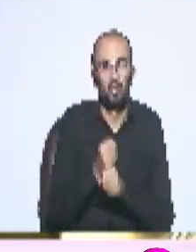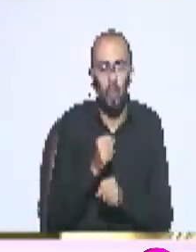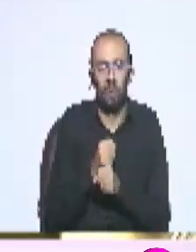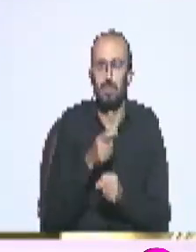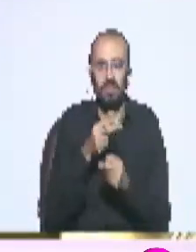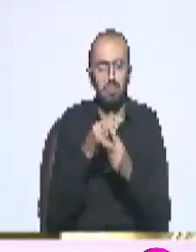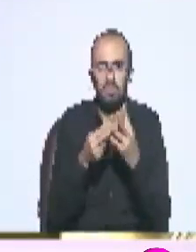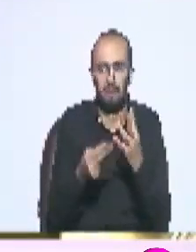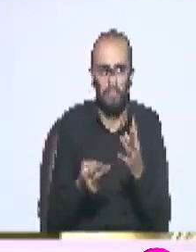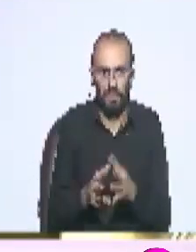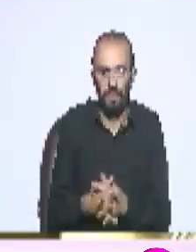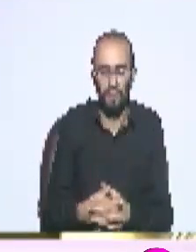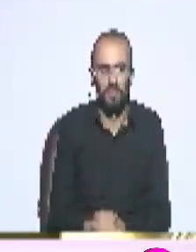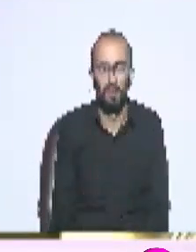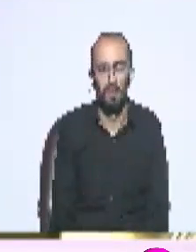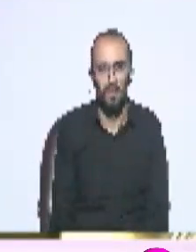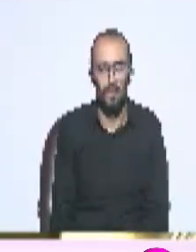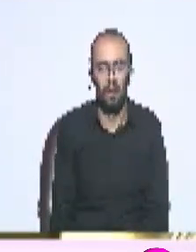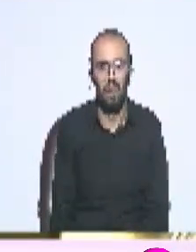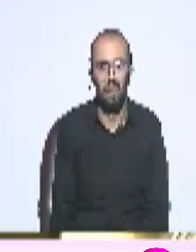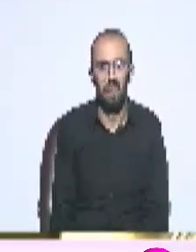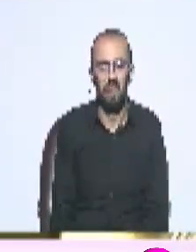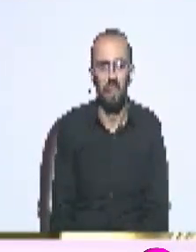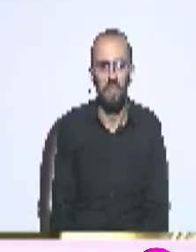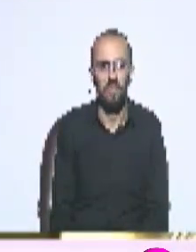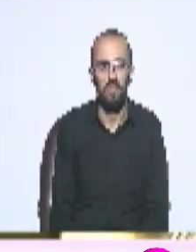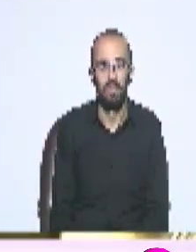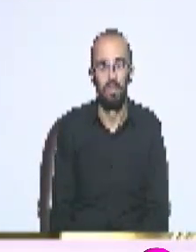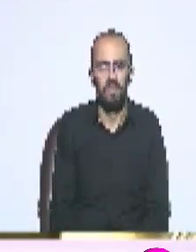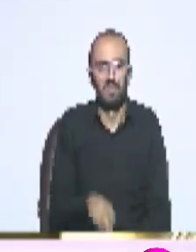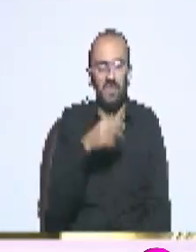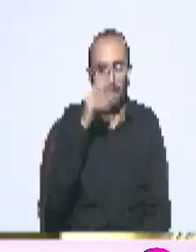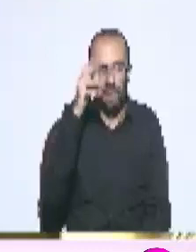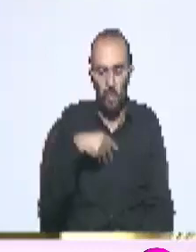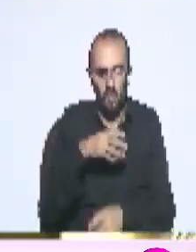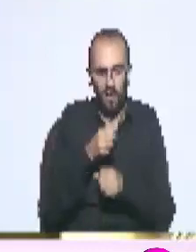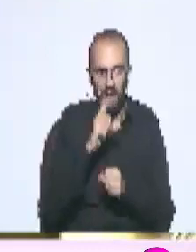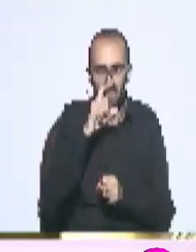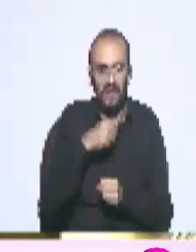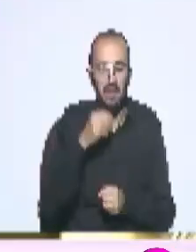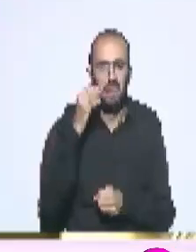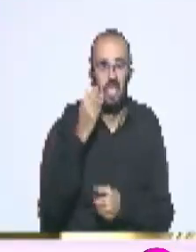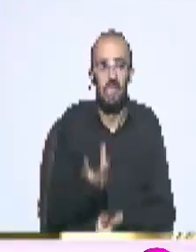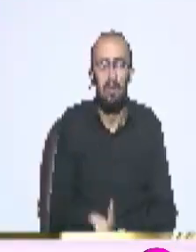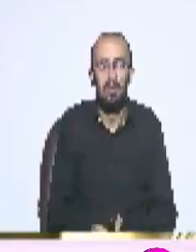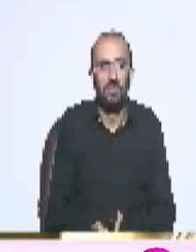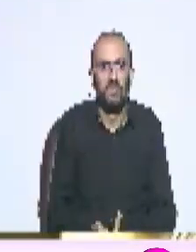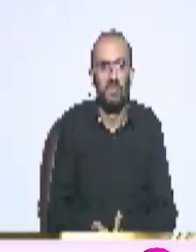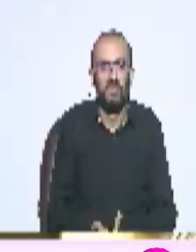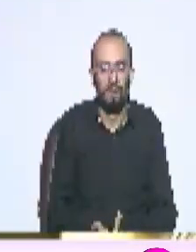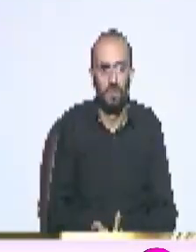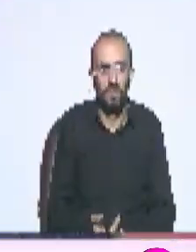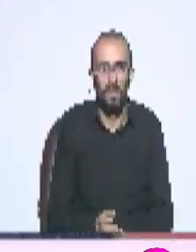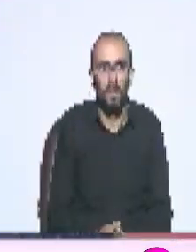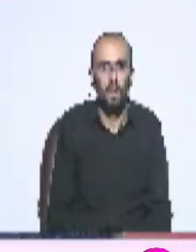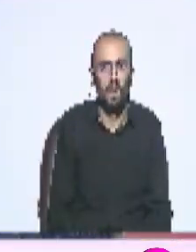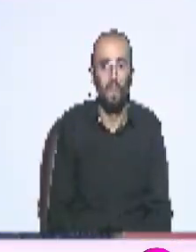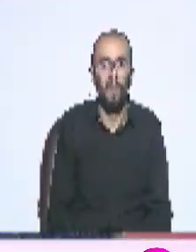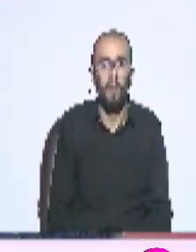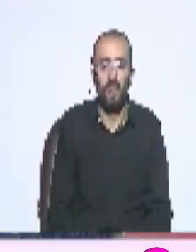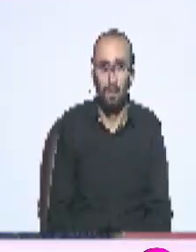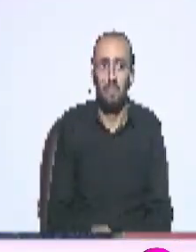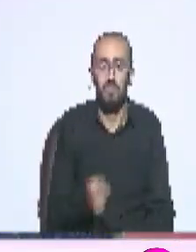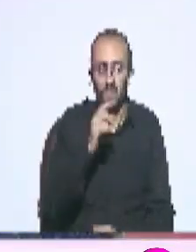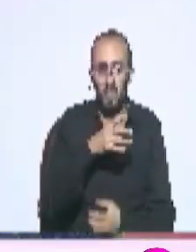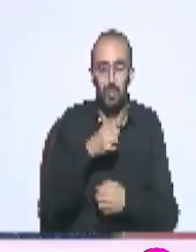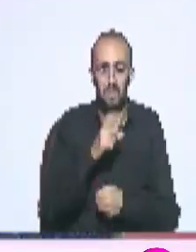او او او ده يخليني ازاي ان انا مثلا يكون عندي ثقه في نفسي بغض النظر عن كل اللي بيحصل حواليا برده الثقه بالنفس حاجه